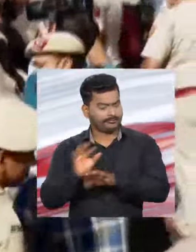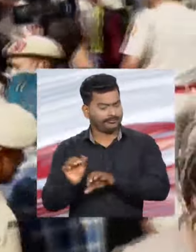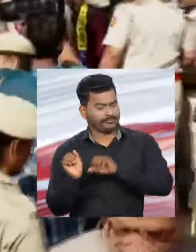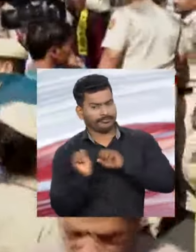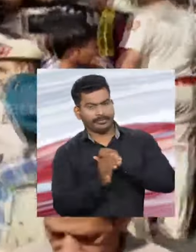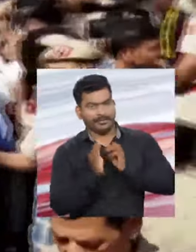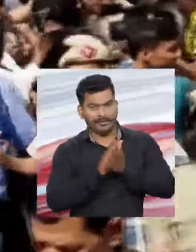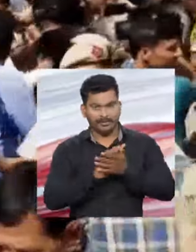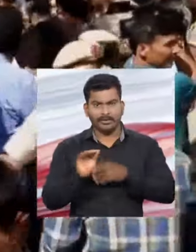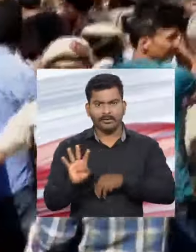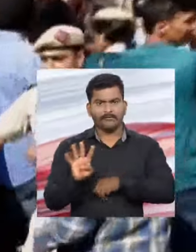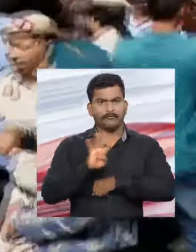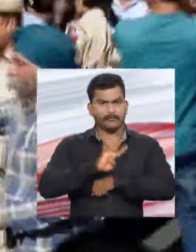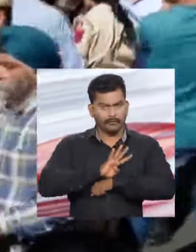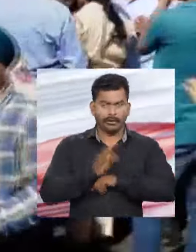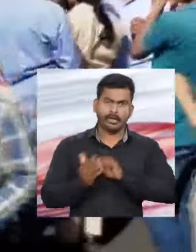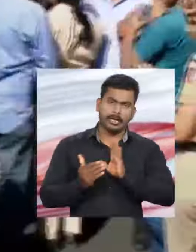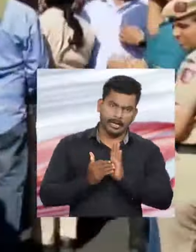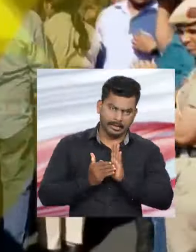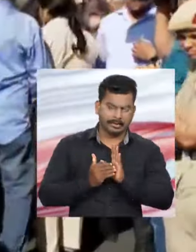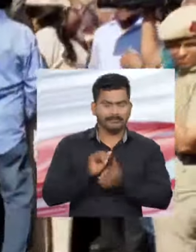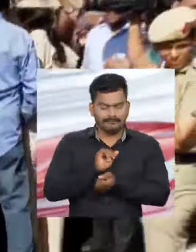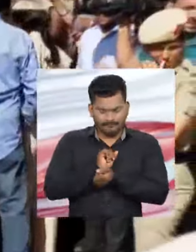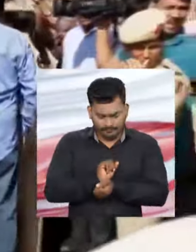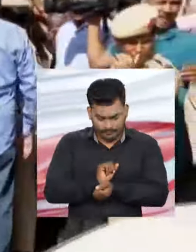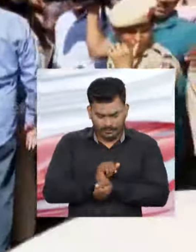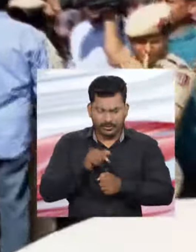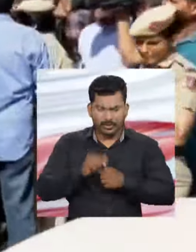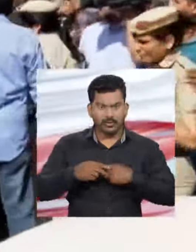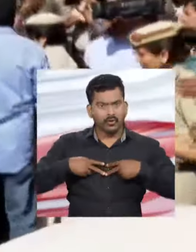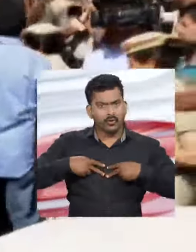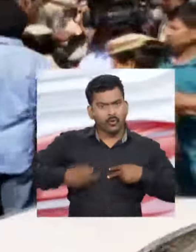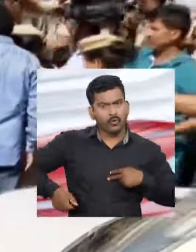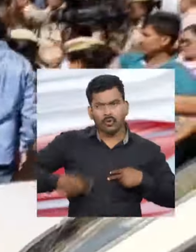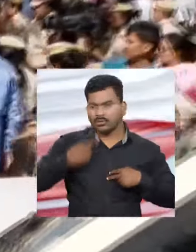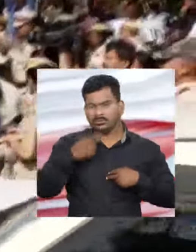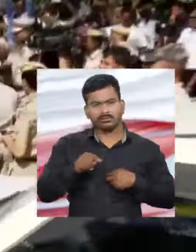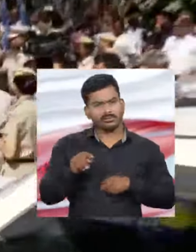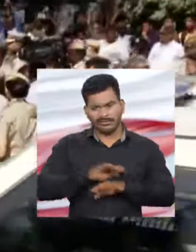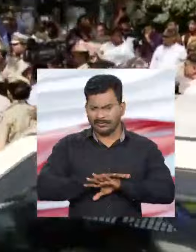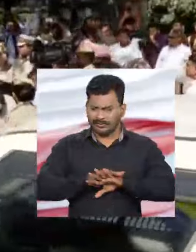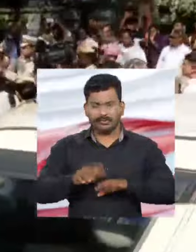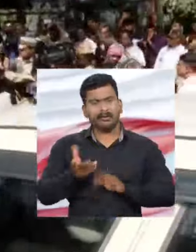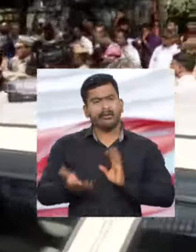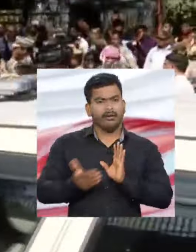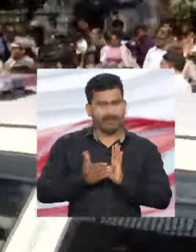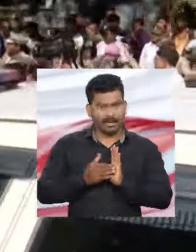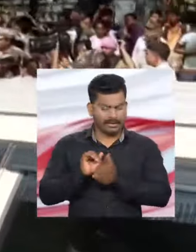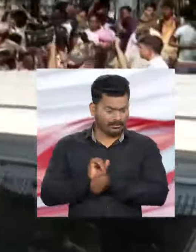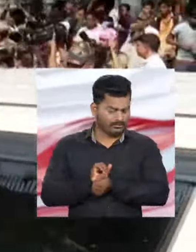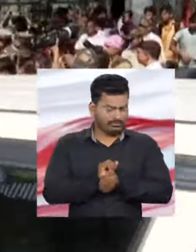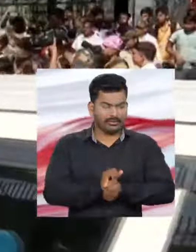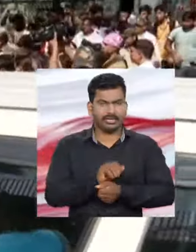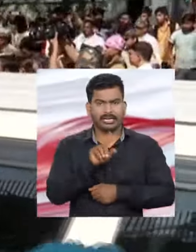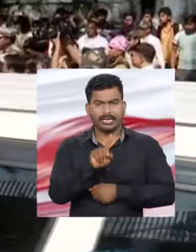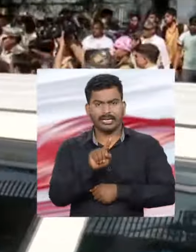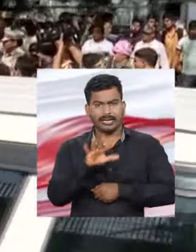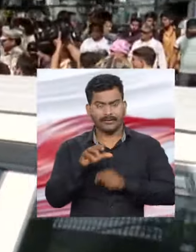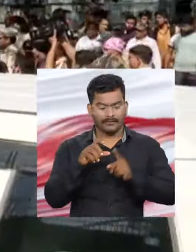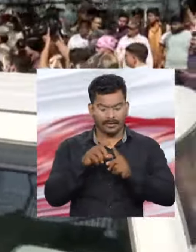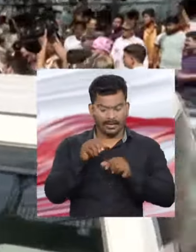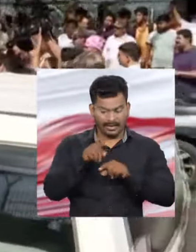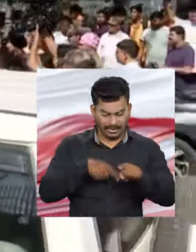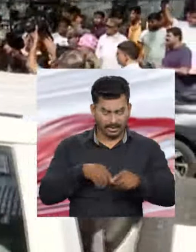നൽകി 4 ദിവസം കൂടി അദ്ദേഹത്തെ കസ്റ്റഡിയിൽ തുടരാൻ അനുവദിച്ചു. പക്ഷേ ഇത്തവണ ജുഡീഷ്യൽ കസ്റ്റഡിയിൽ, അതും 15 ദിവസത്തെ ജുഡീഷ്യൽ കസ്റ്റഡിയിലാണ്